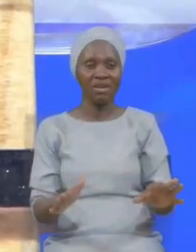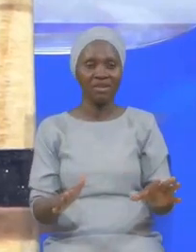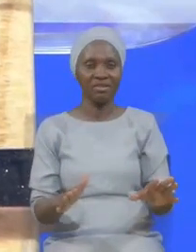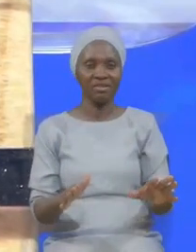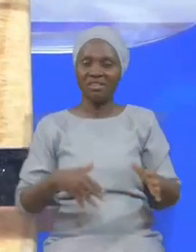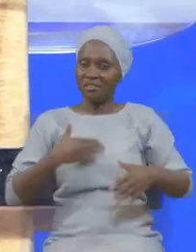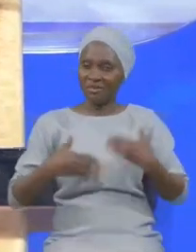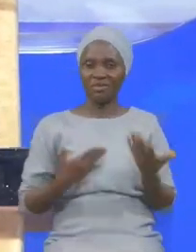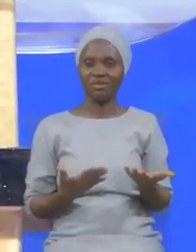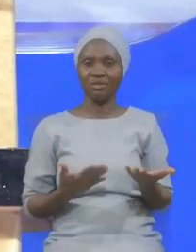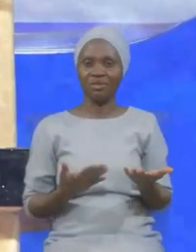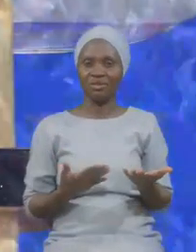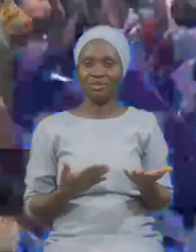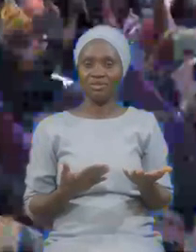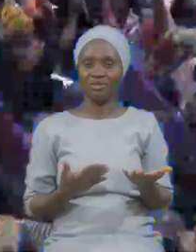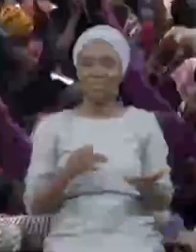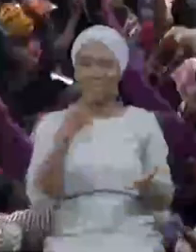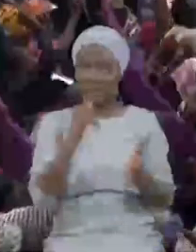De qui cela